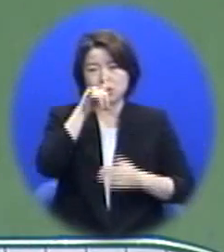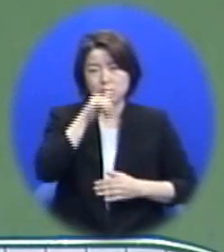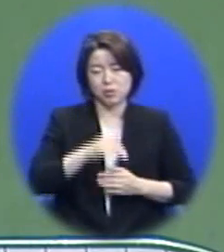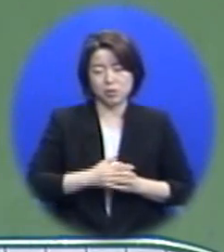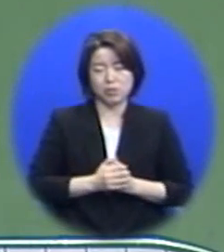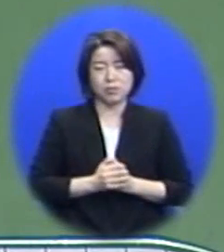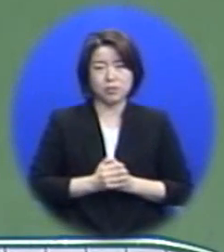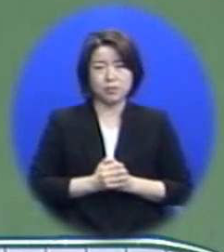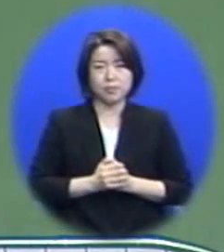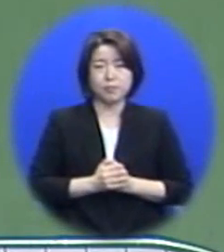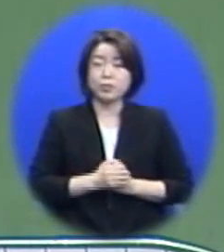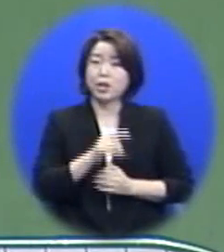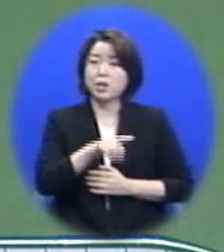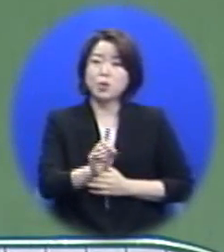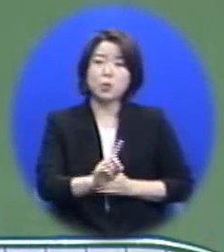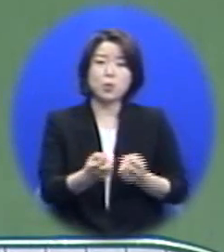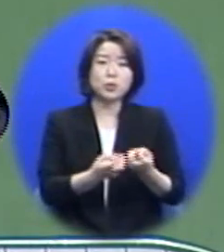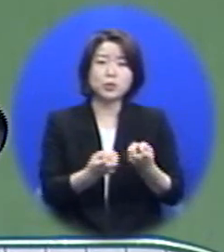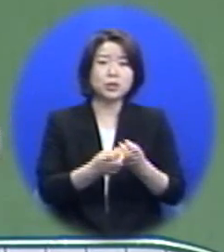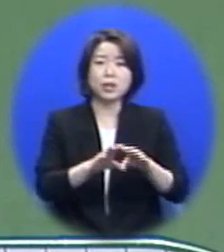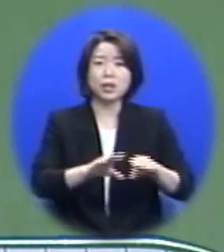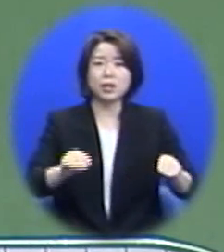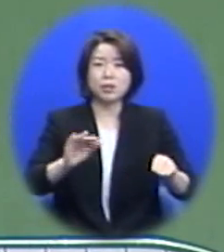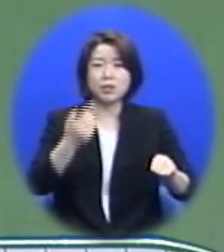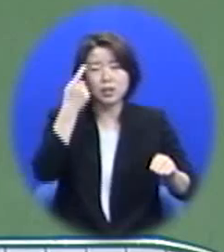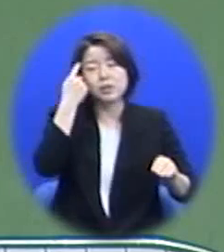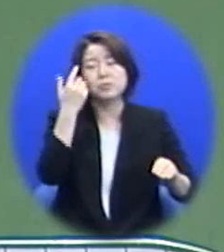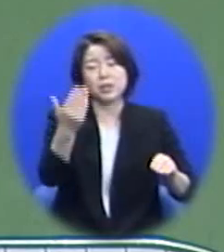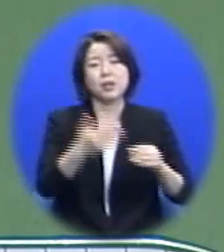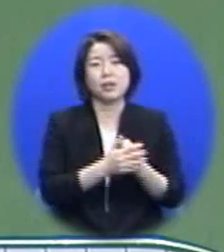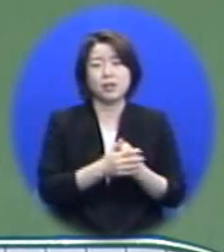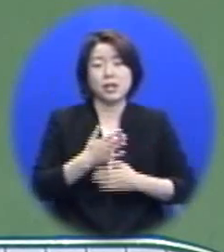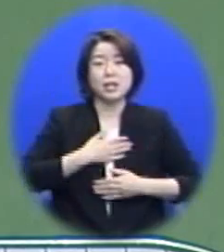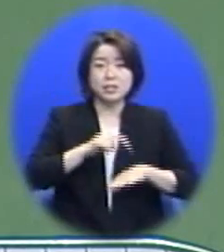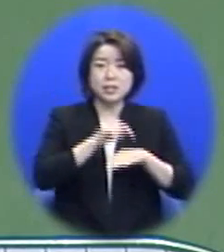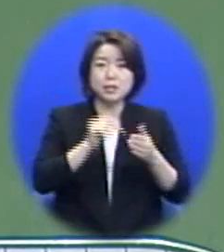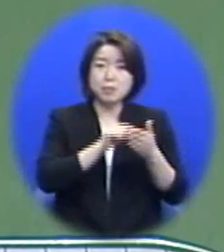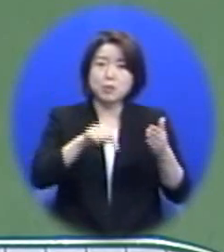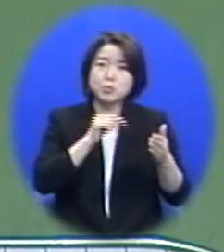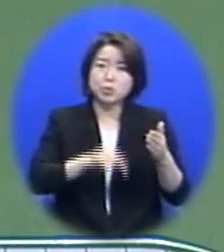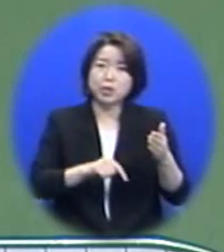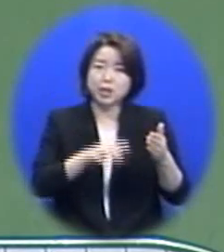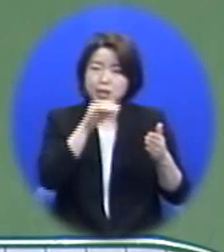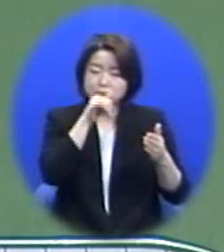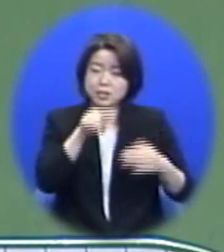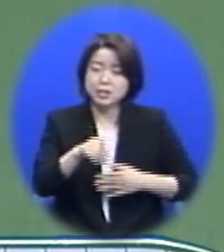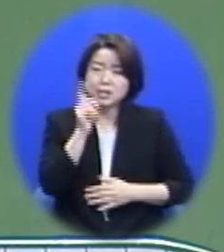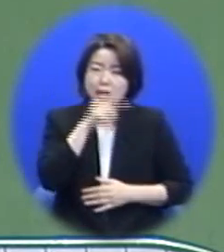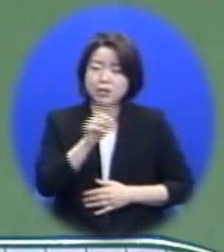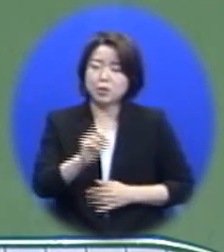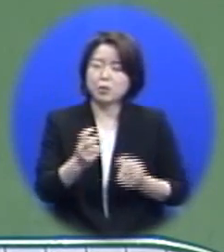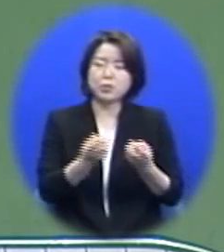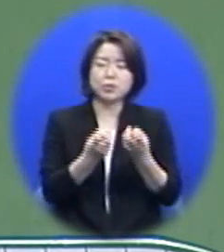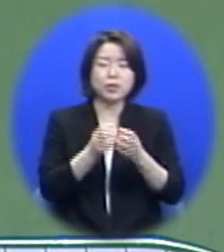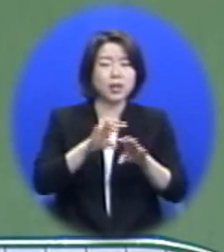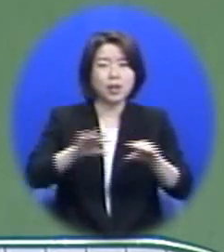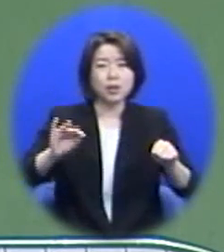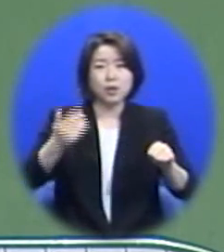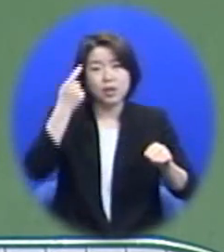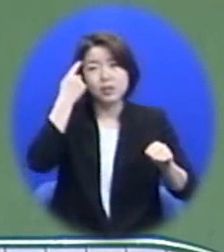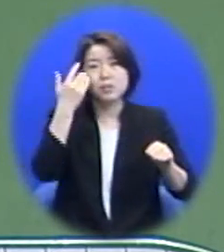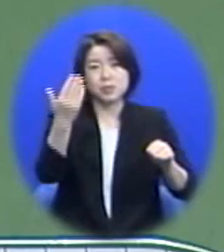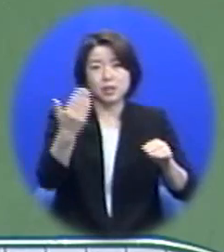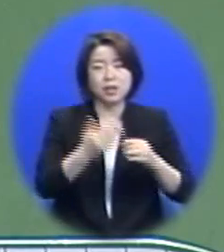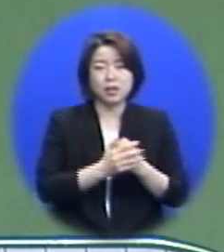있었어 이걸 어떻게 해결합니까 제 마음속에 있는이 악을 어떻게 해결합니까